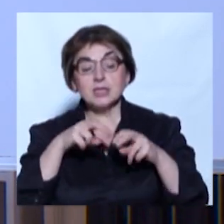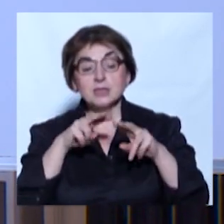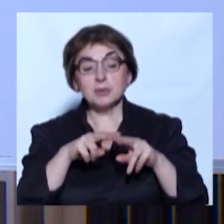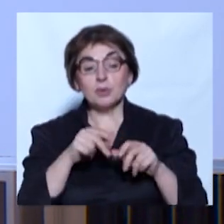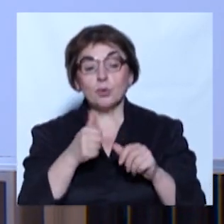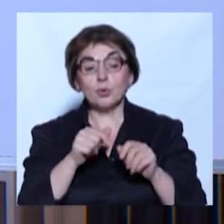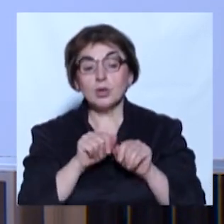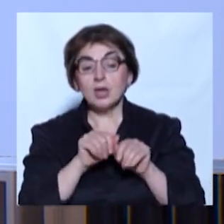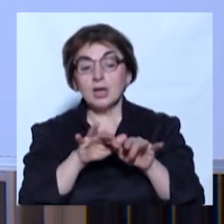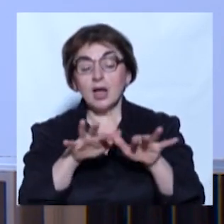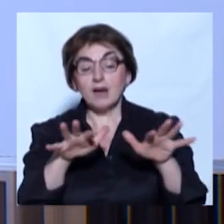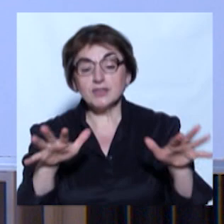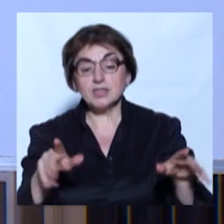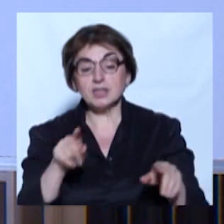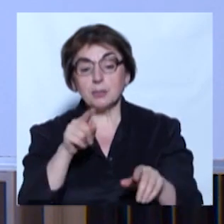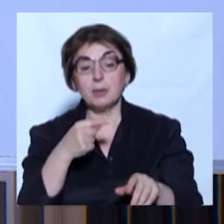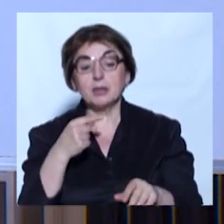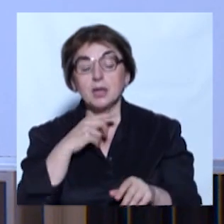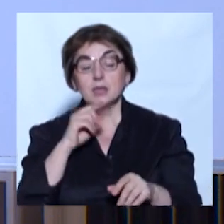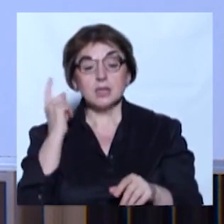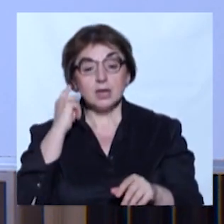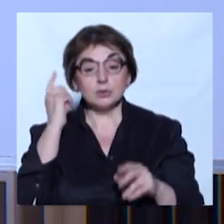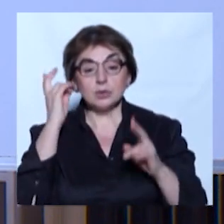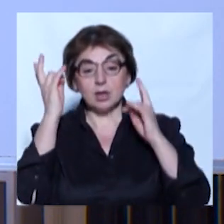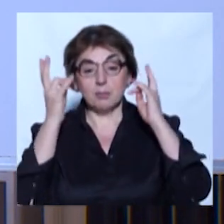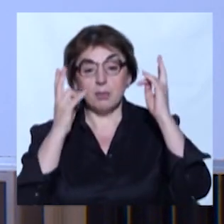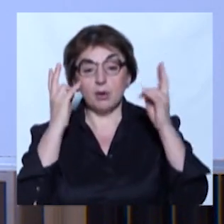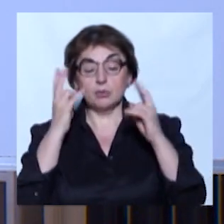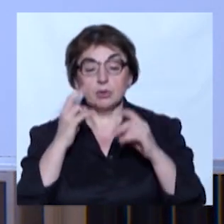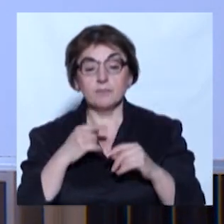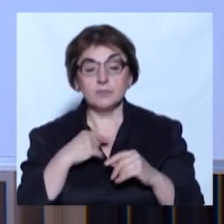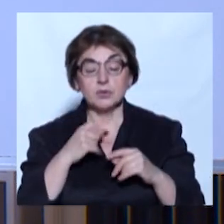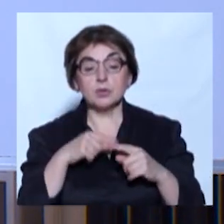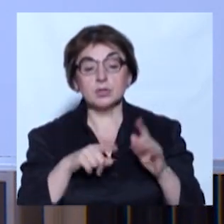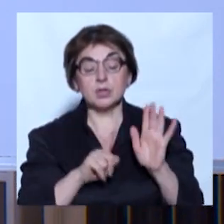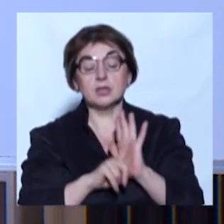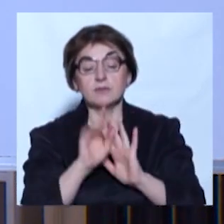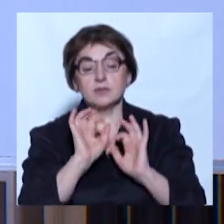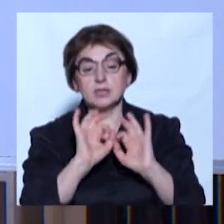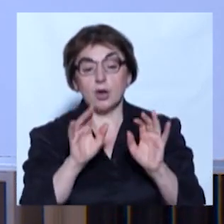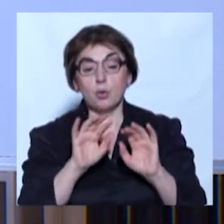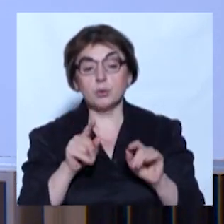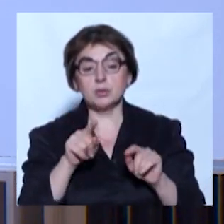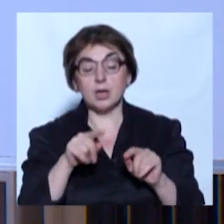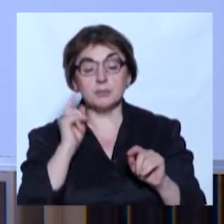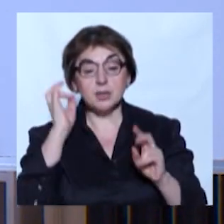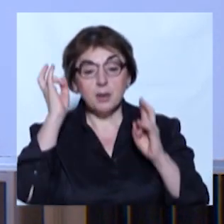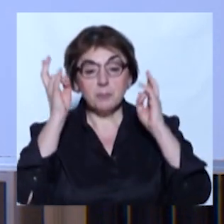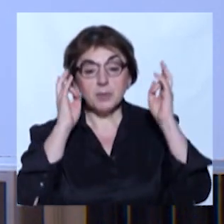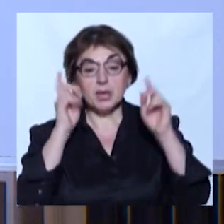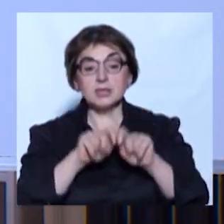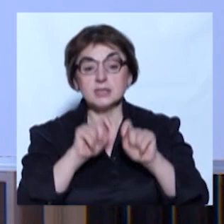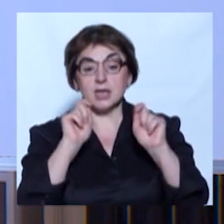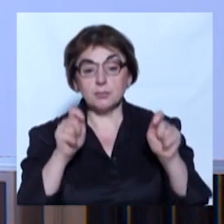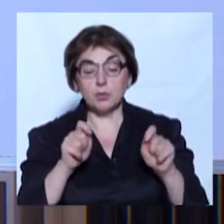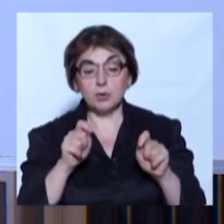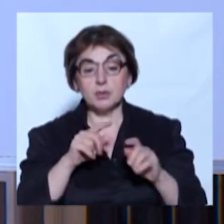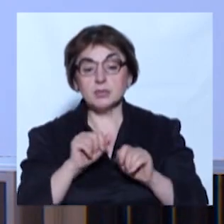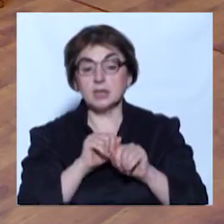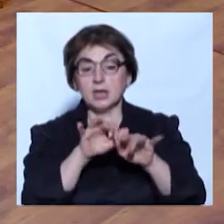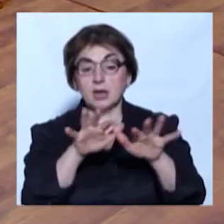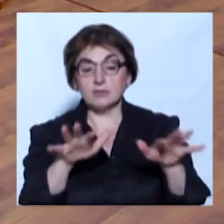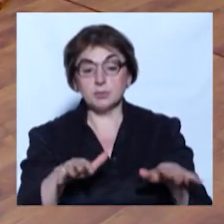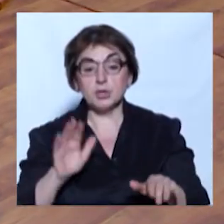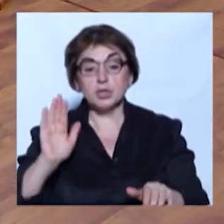ვრცელდება, წარმოიქმნება და ვრცელდება ბგერა. დღეს ჩვენ ვისაუბრეთ ბგერის წარმოქმნასა და გავრცელებაზე, ხოლო ჩვენი შემდეგი